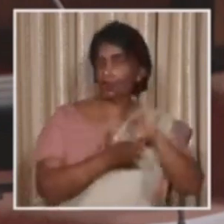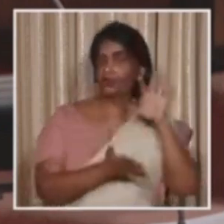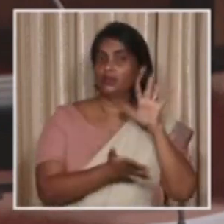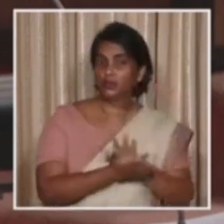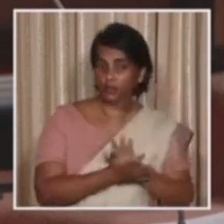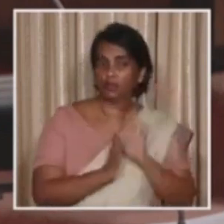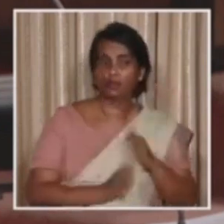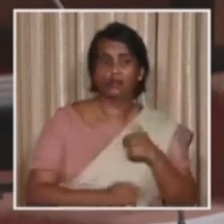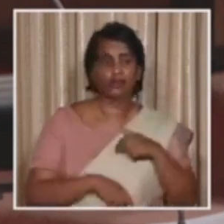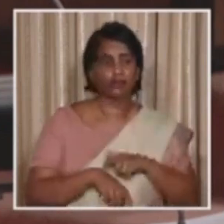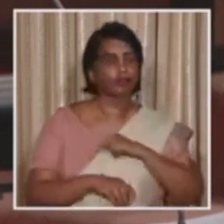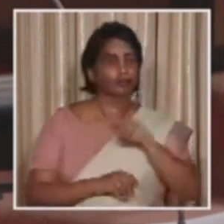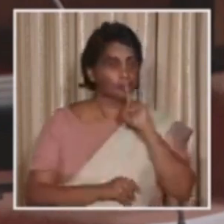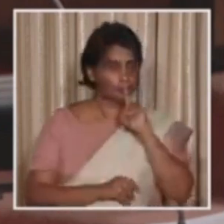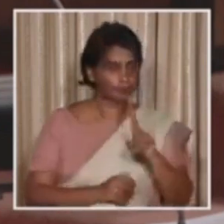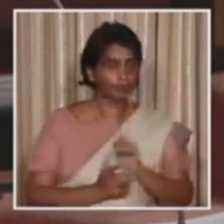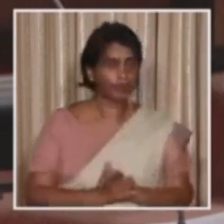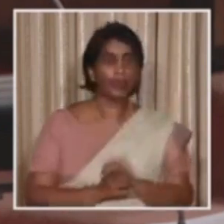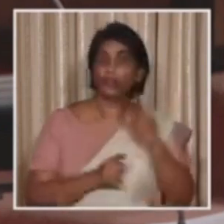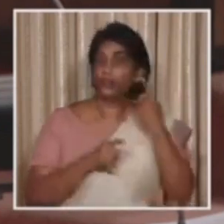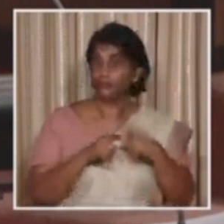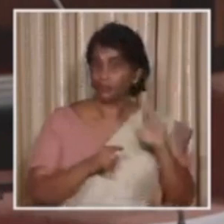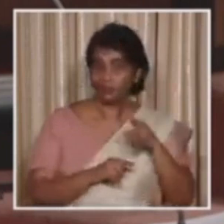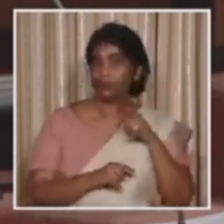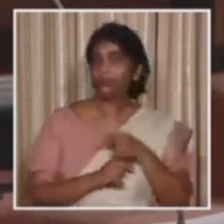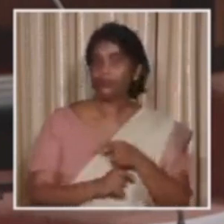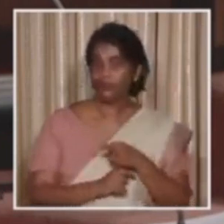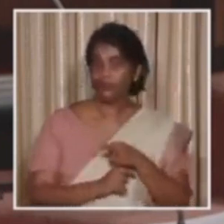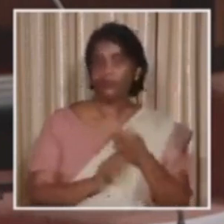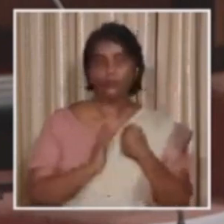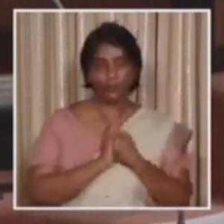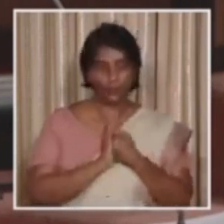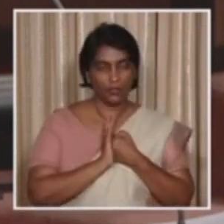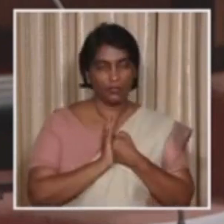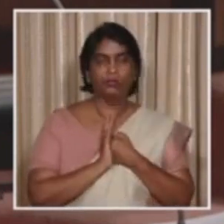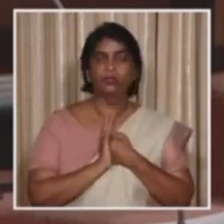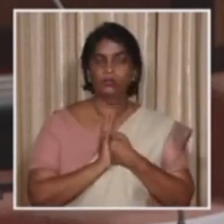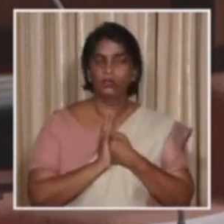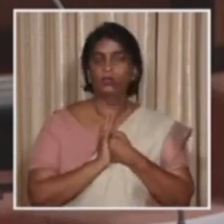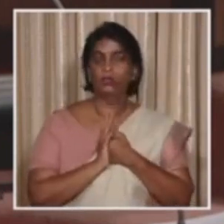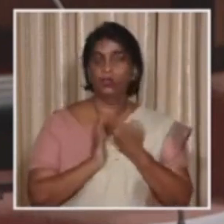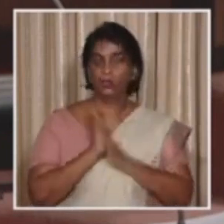முன்வைக்க விரும்புகின்றேன். அது மட்டுமல்ல, சலுகை தாங்கும் உறுப்பினர் அவர்களே,